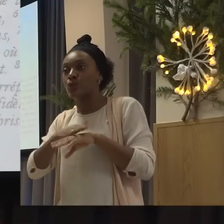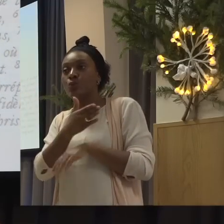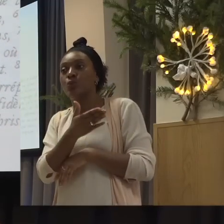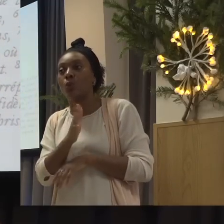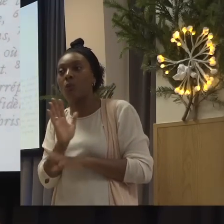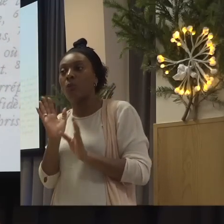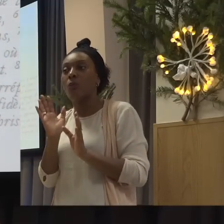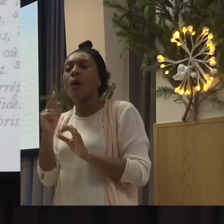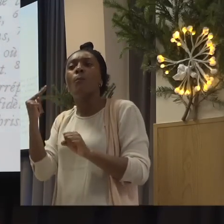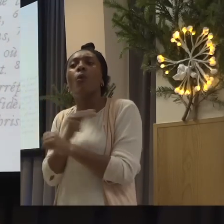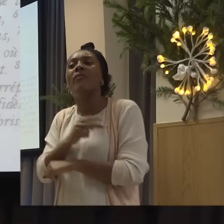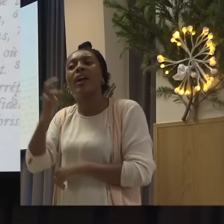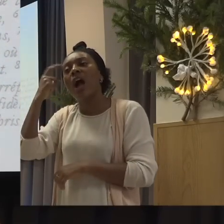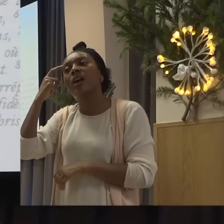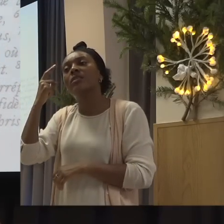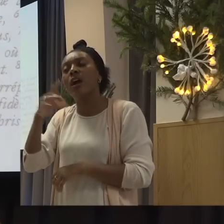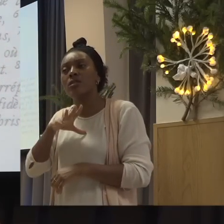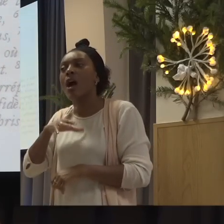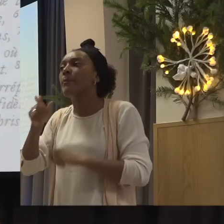Quelqu'un qui a un mauvais caractère,